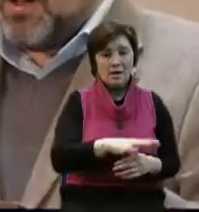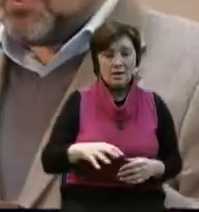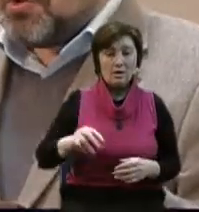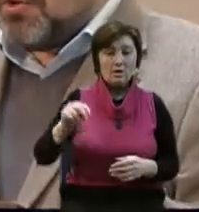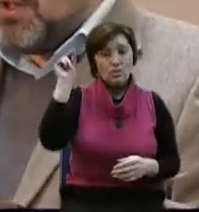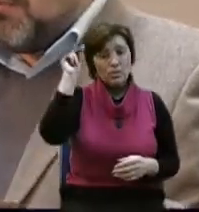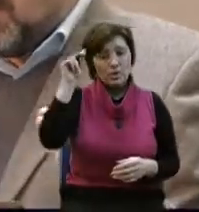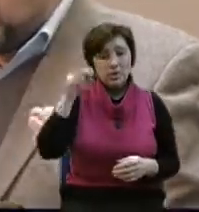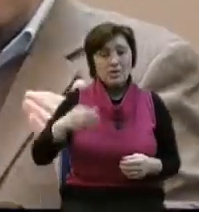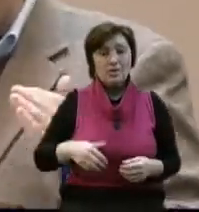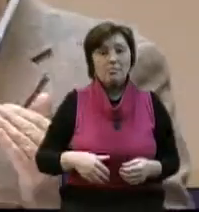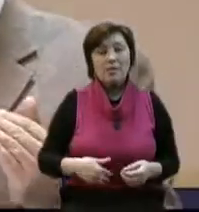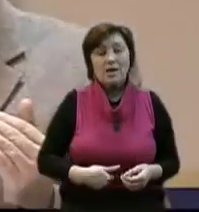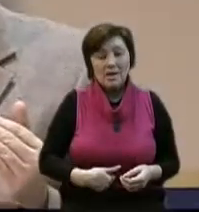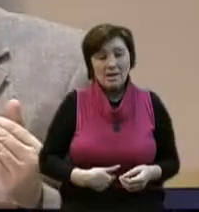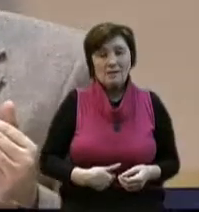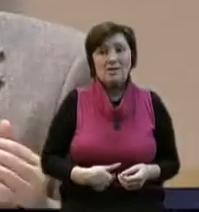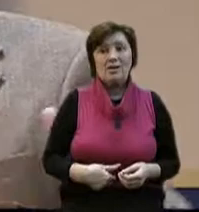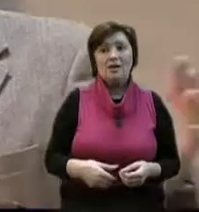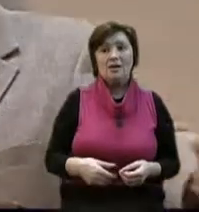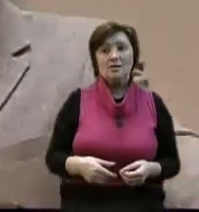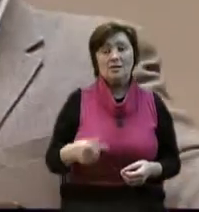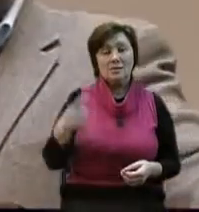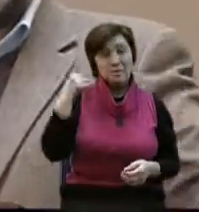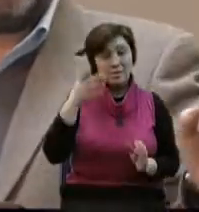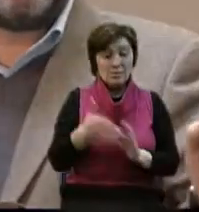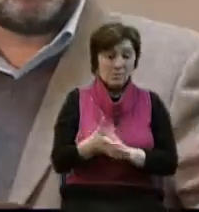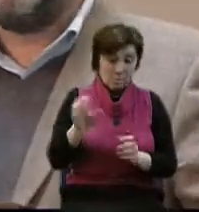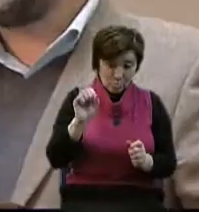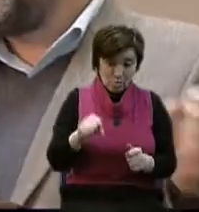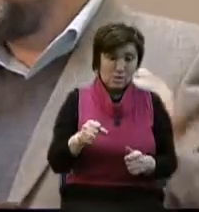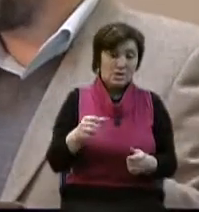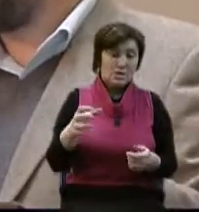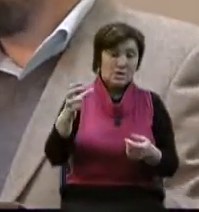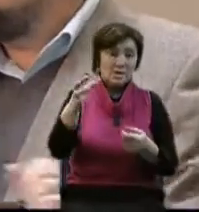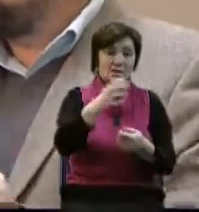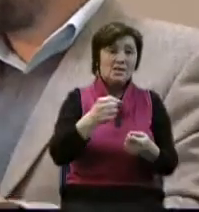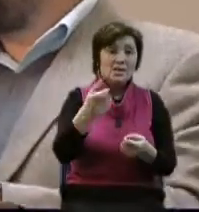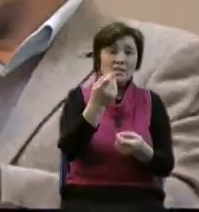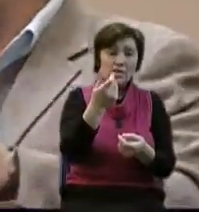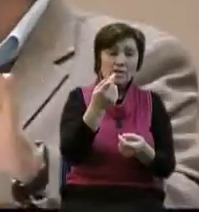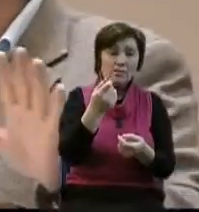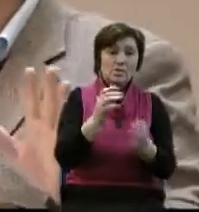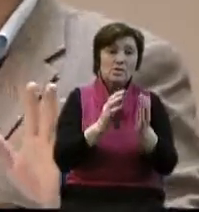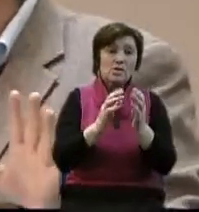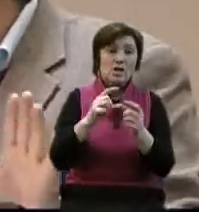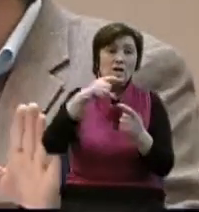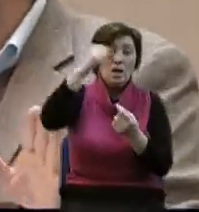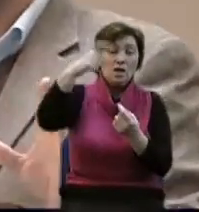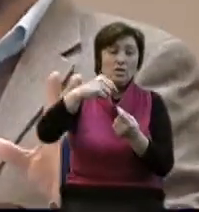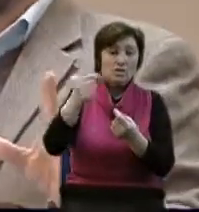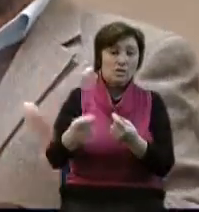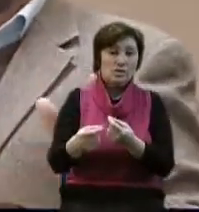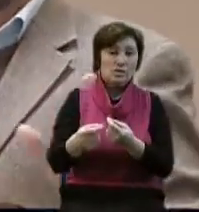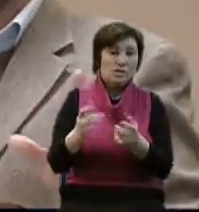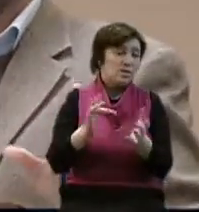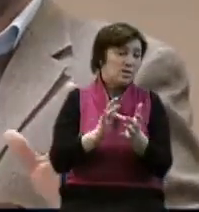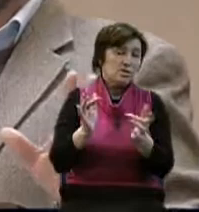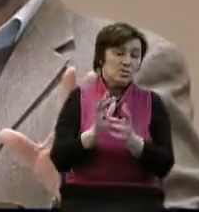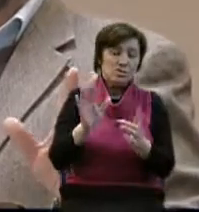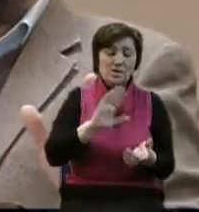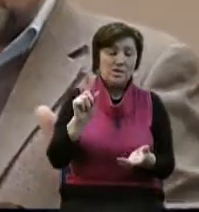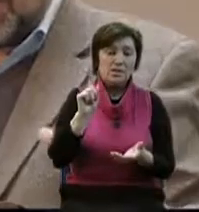понимали, что не имеют права, если голодные, сорвать колосья и съесть их. Иисус им не запрещал это делать, они